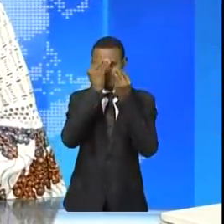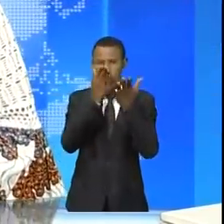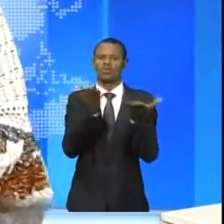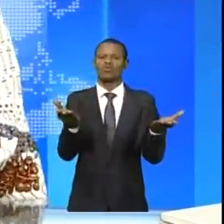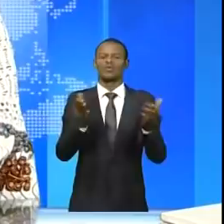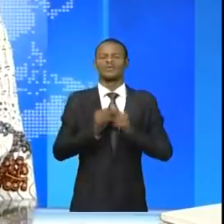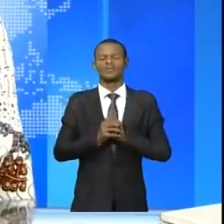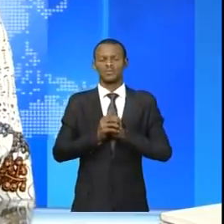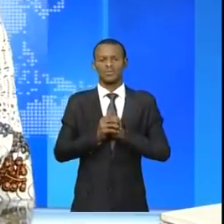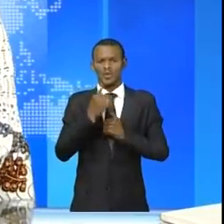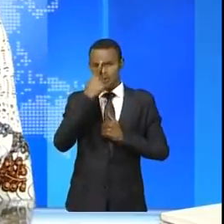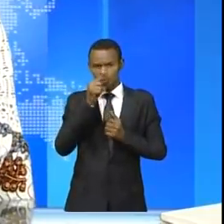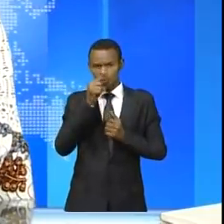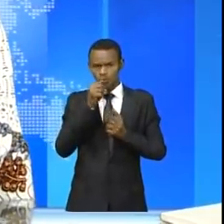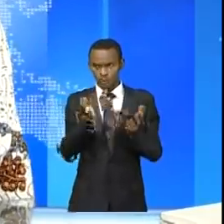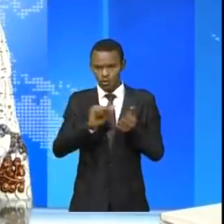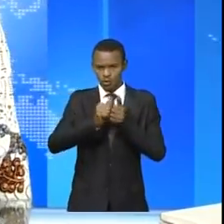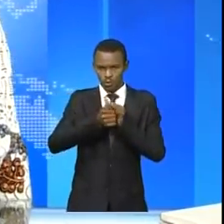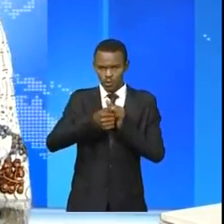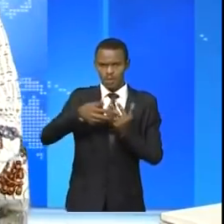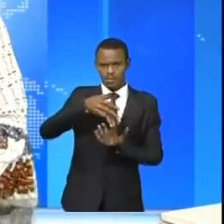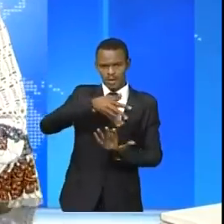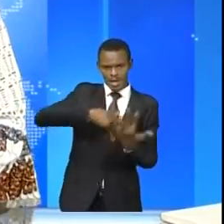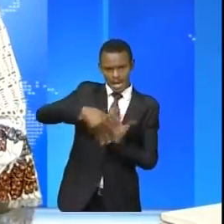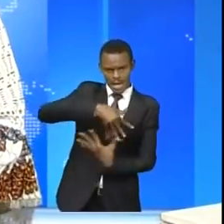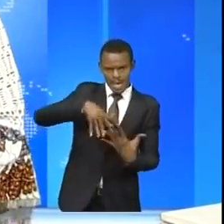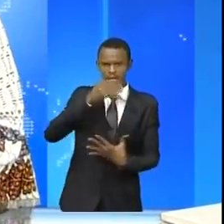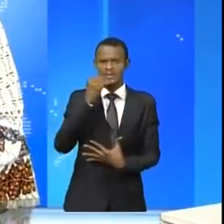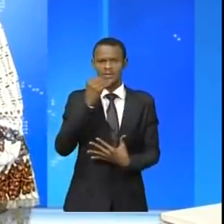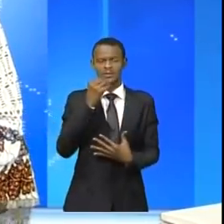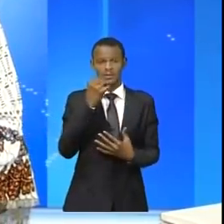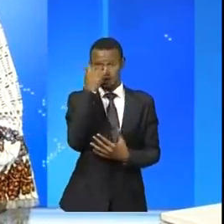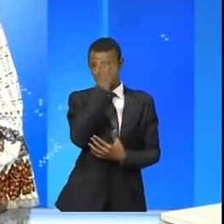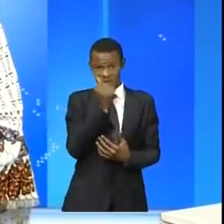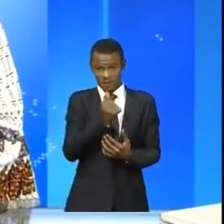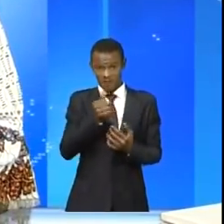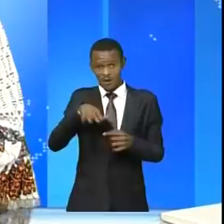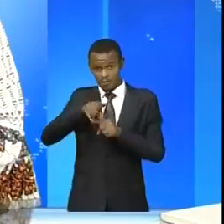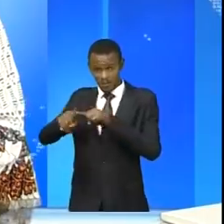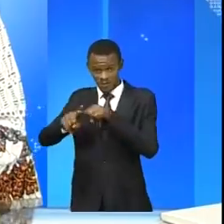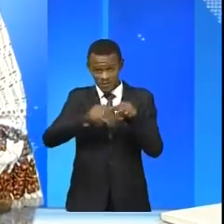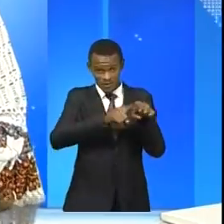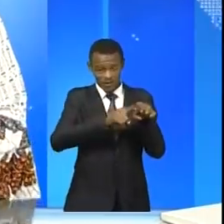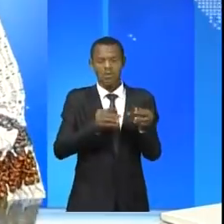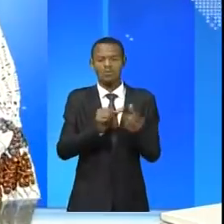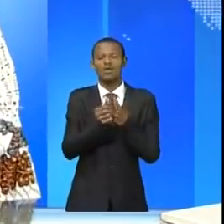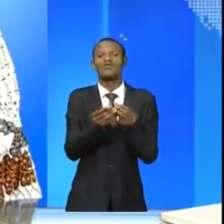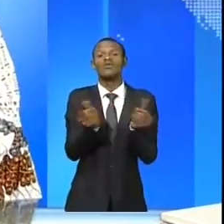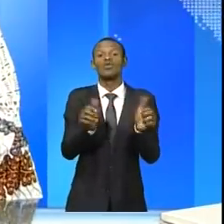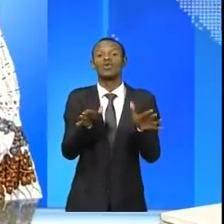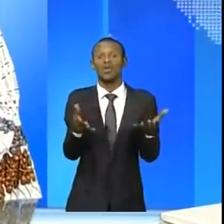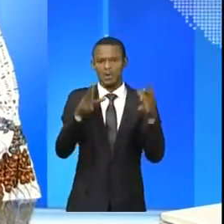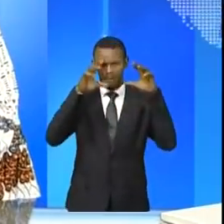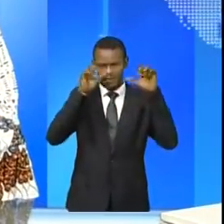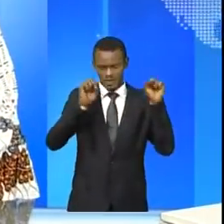trouver une solution à l'africaine au problème africain, le président de la République démocratique du Congo, Félix-Antoine Tshisekedi, et président